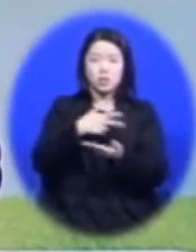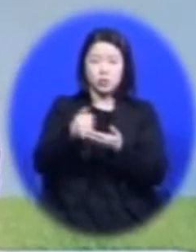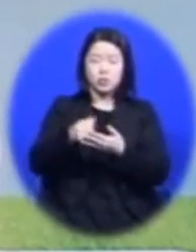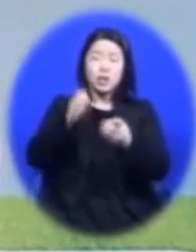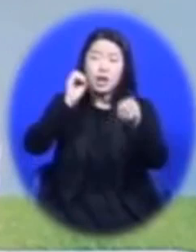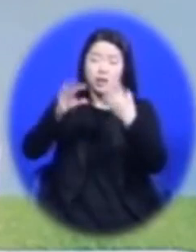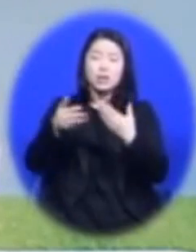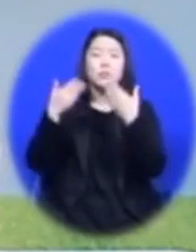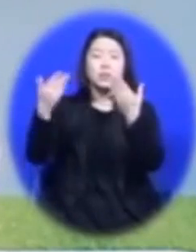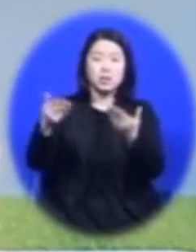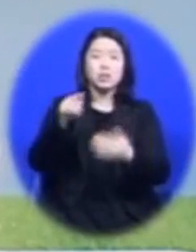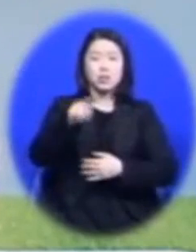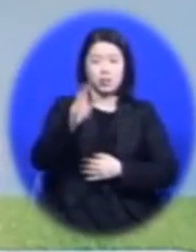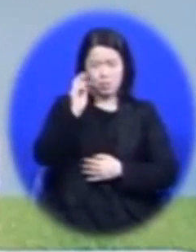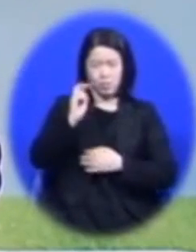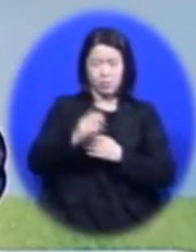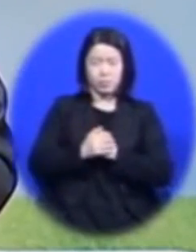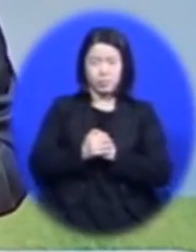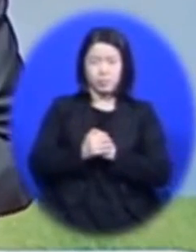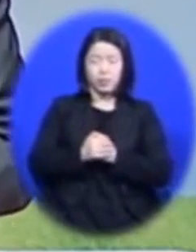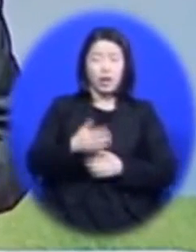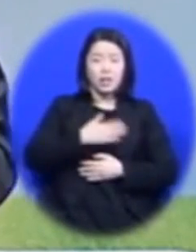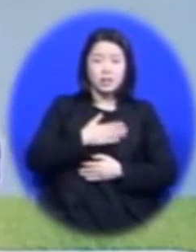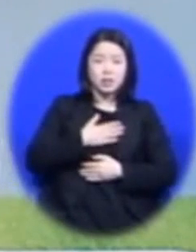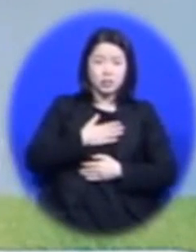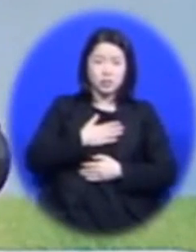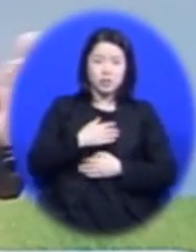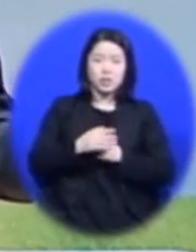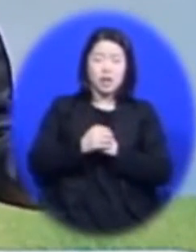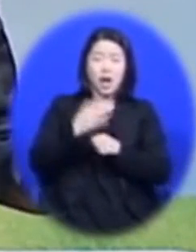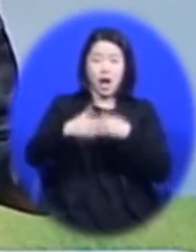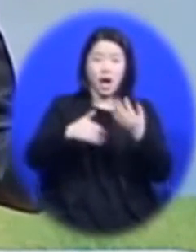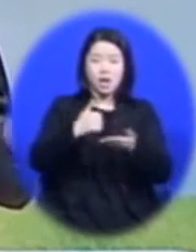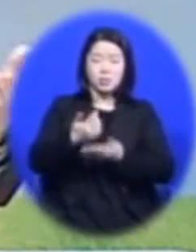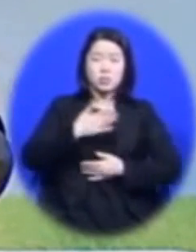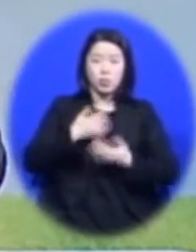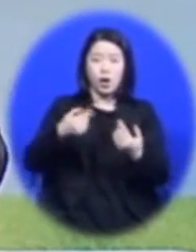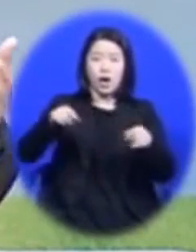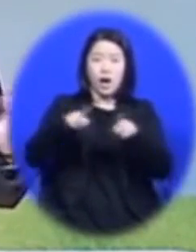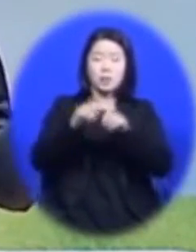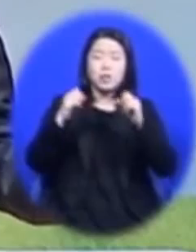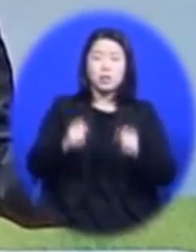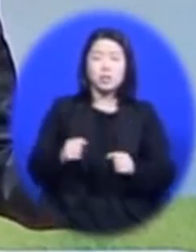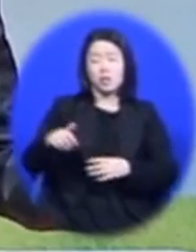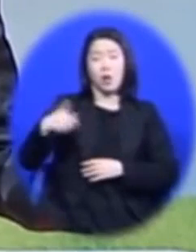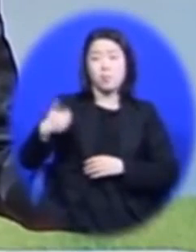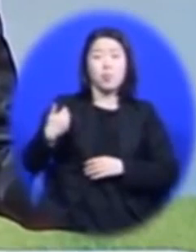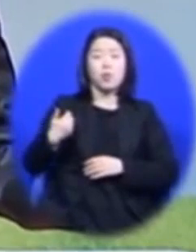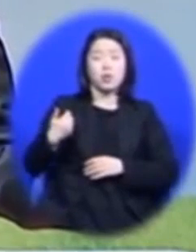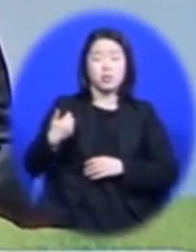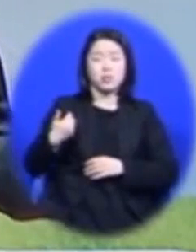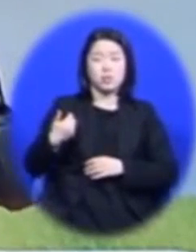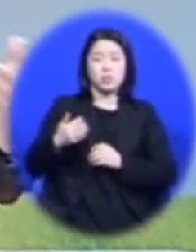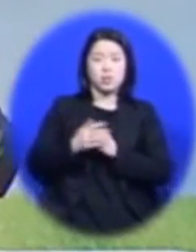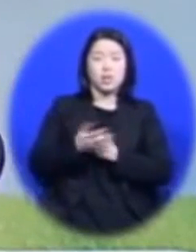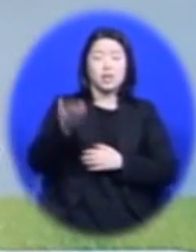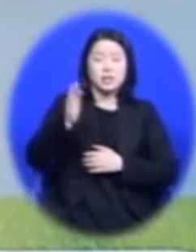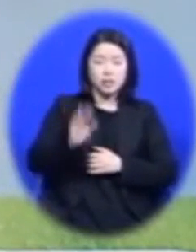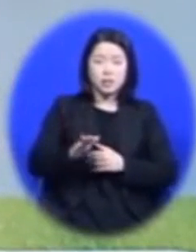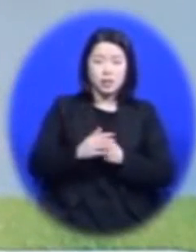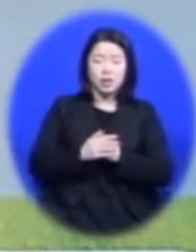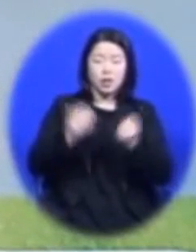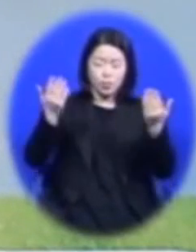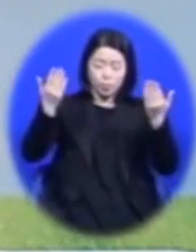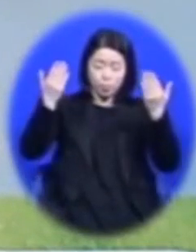응답한 것이더라고. 저는 하나님이 저와 같이 계신 것을 모르겠더라고. 그런데